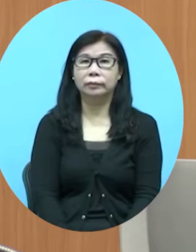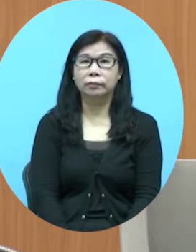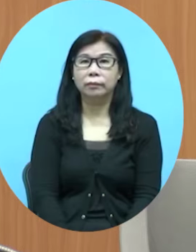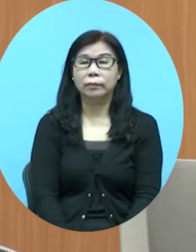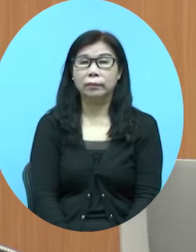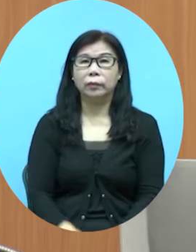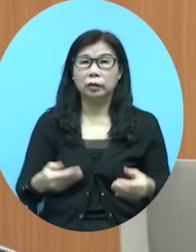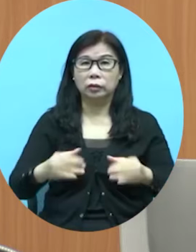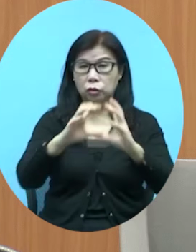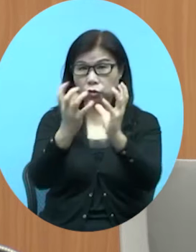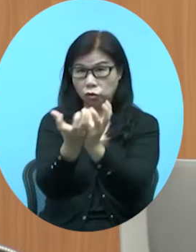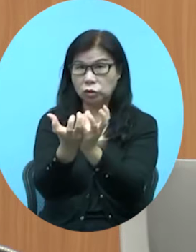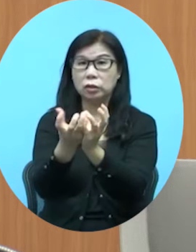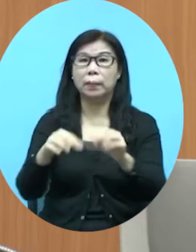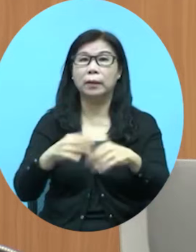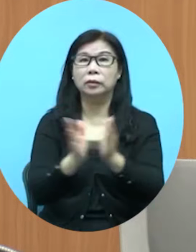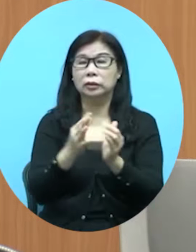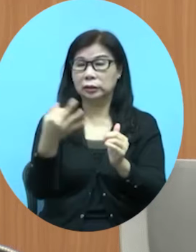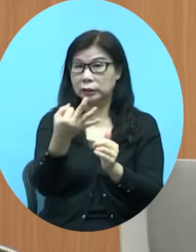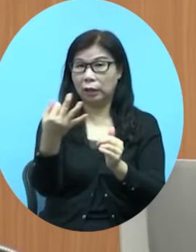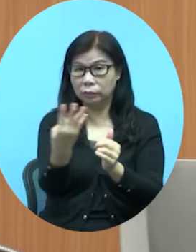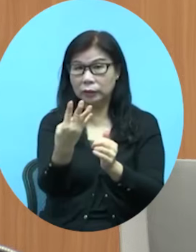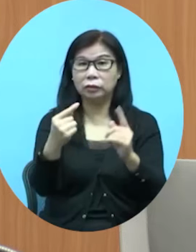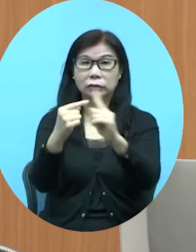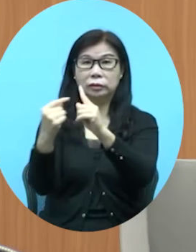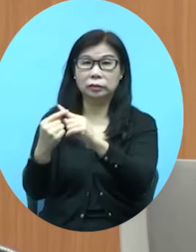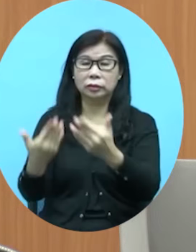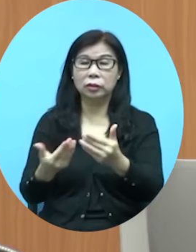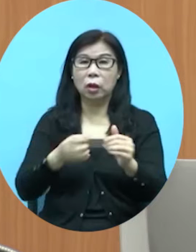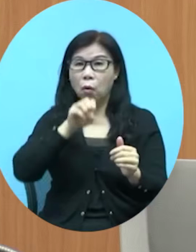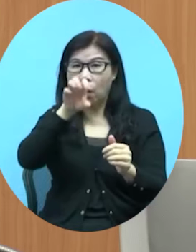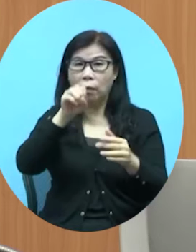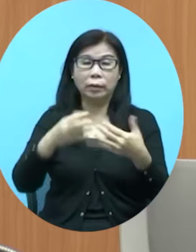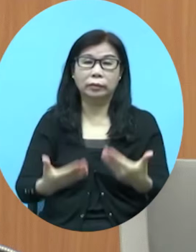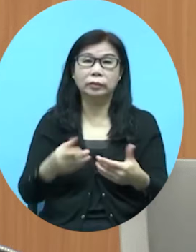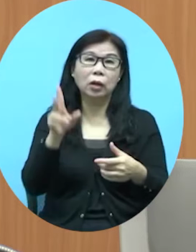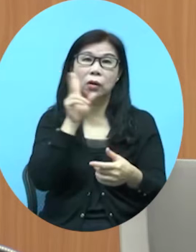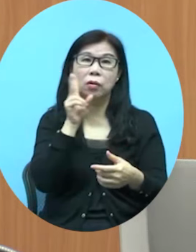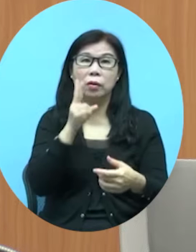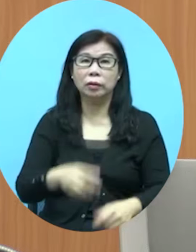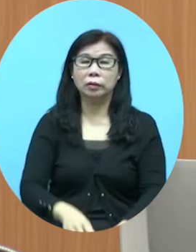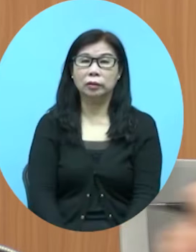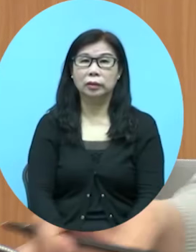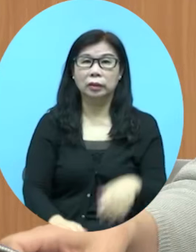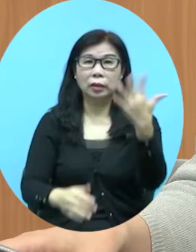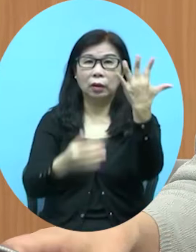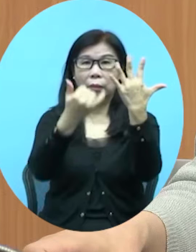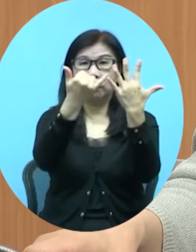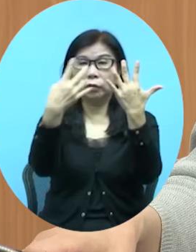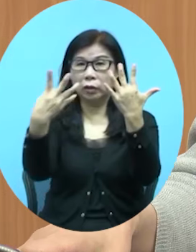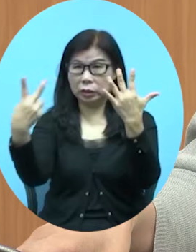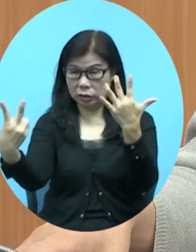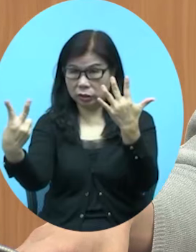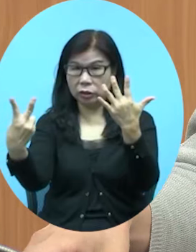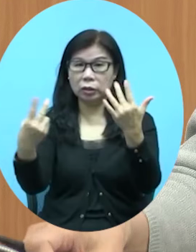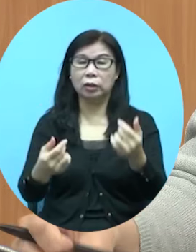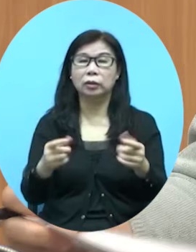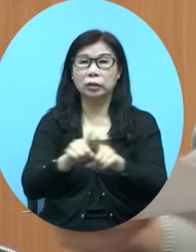在這些群組裡也有幾位人士提提例如5642也是